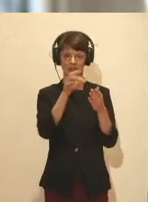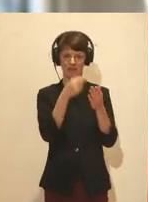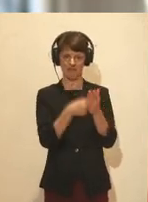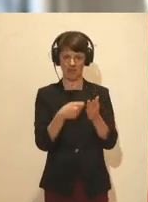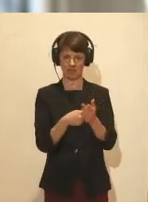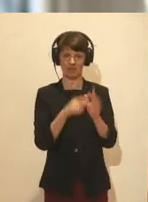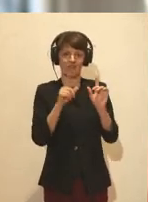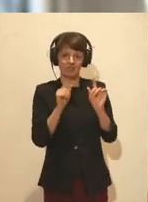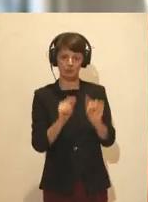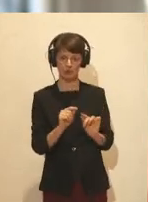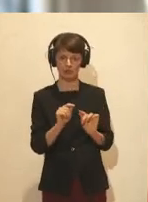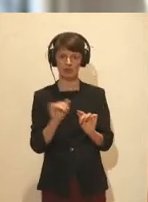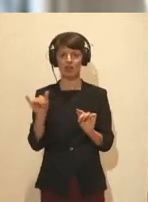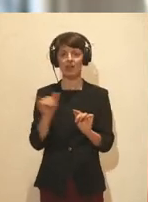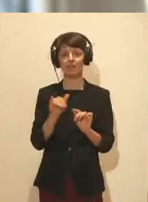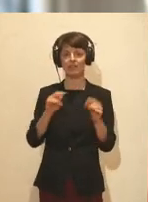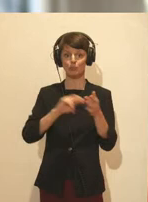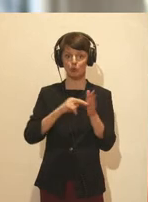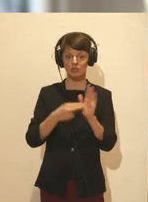communication